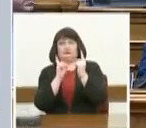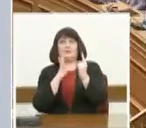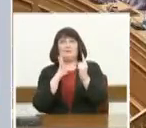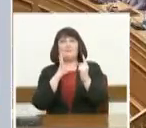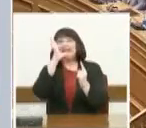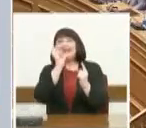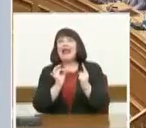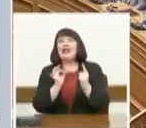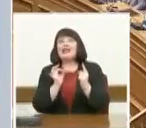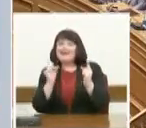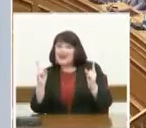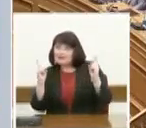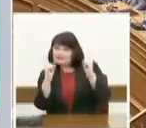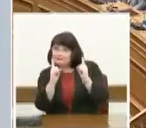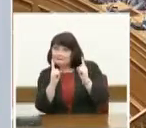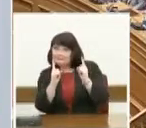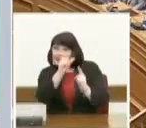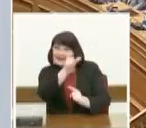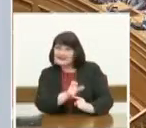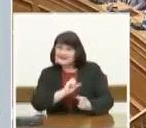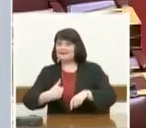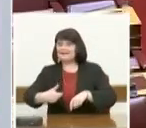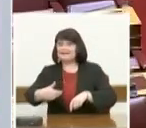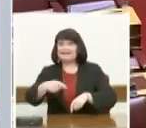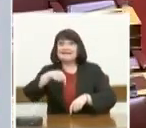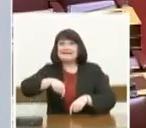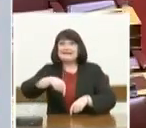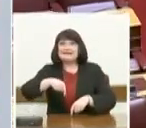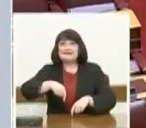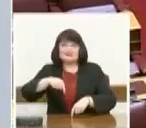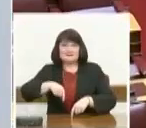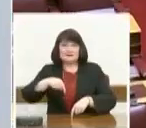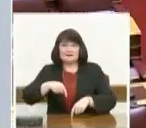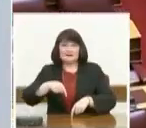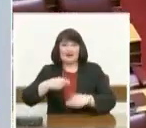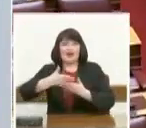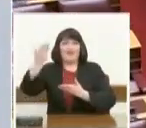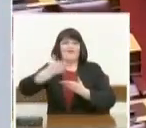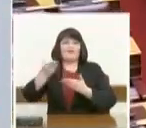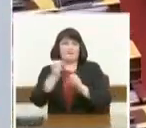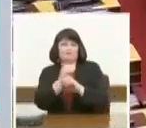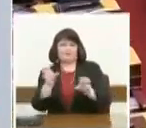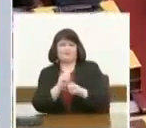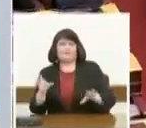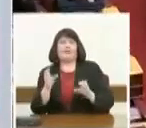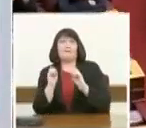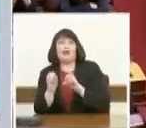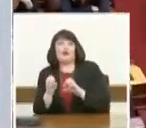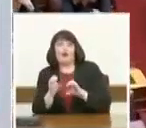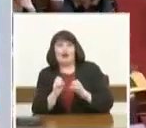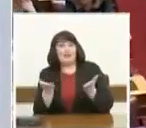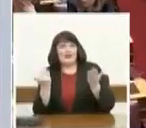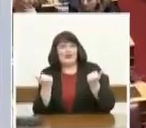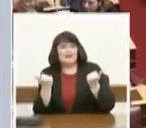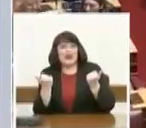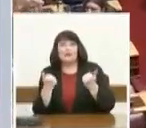χώρα. Επιτρέψτε μου καταρχήν να σας πω και καλό μήνα και καλή εργατική πρωτομαγιά. Και να πω κάτι, επειδή είδαμε λίγο την Κωνσταντινούπολη, να σας πω ότι